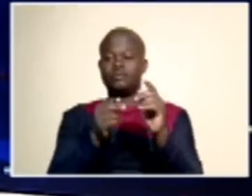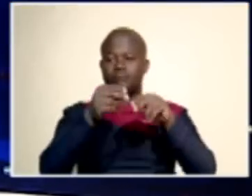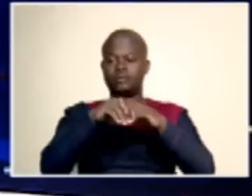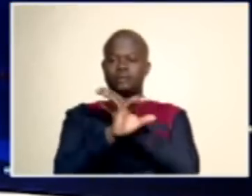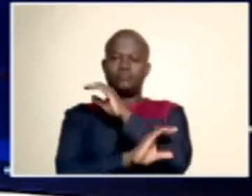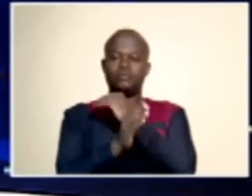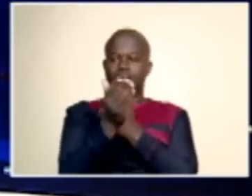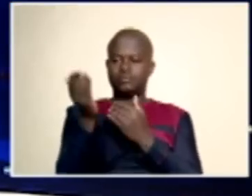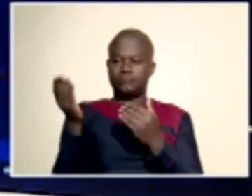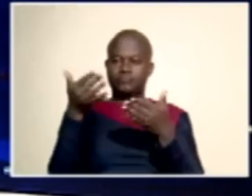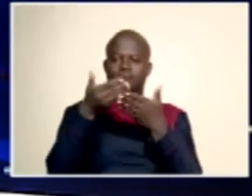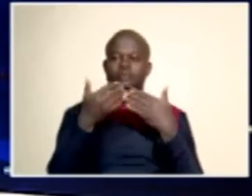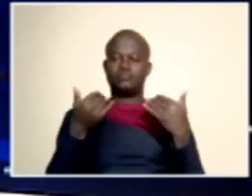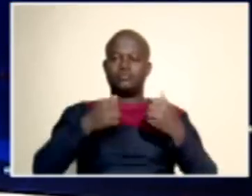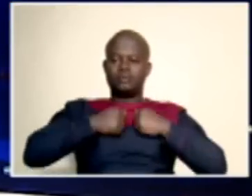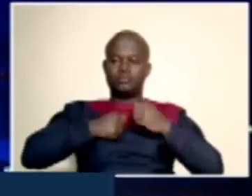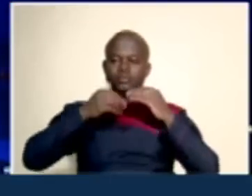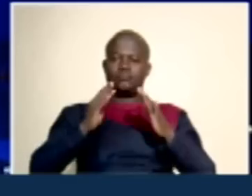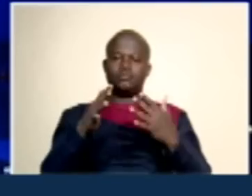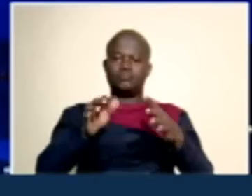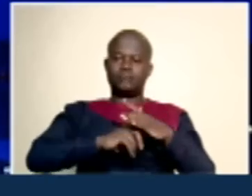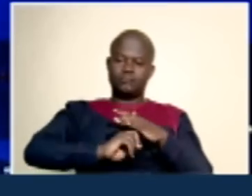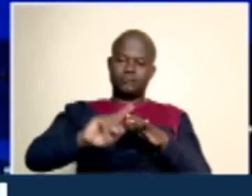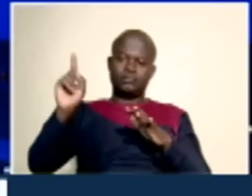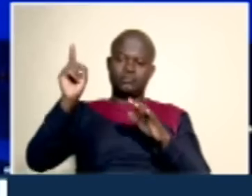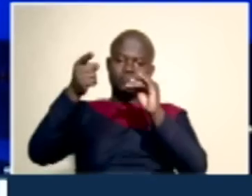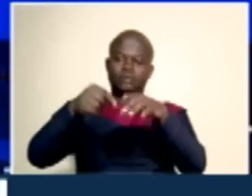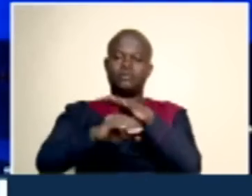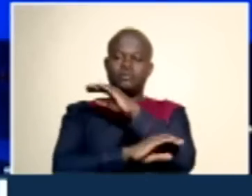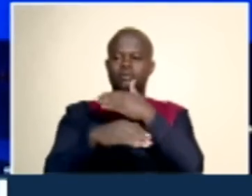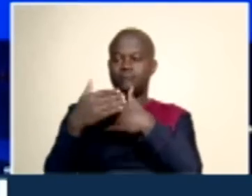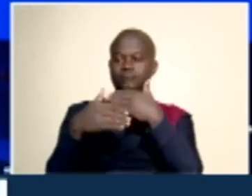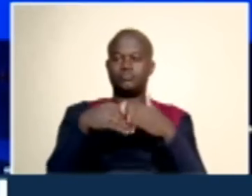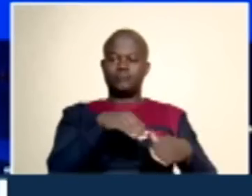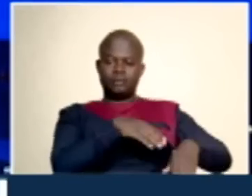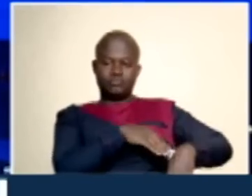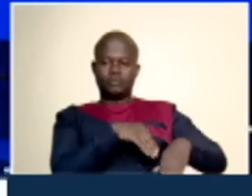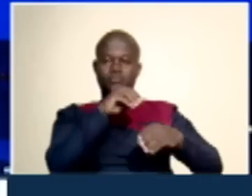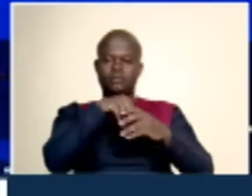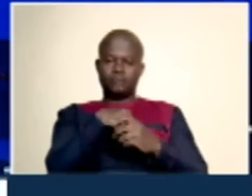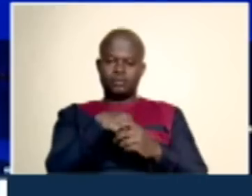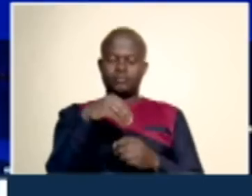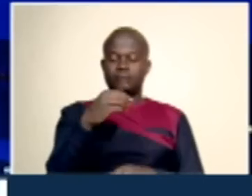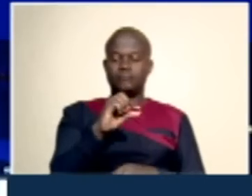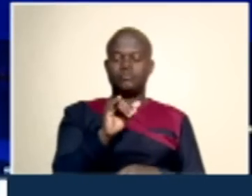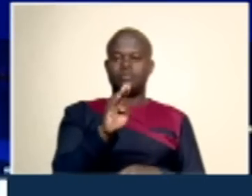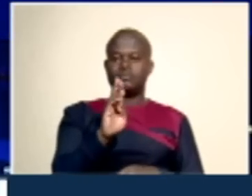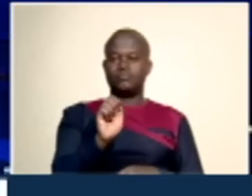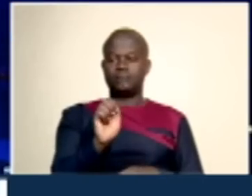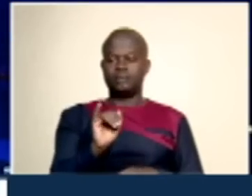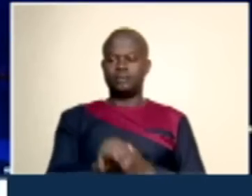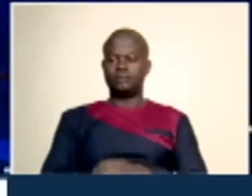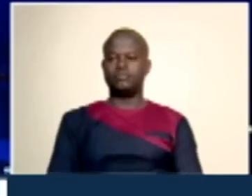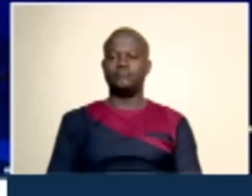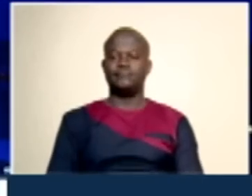muri icyo gihugu kugeza ubu hari abanyarwanda bamaze guhungishwa bageze mu bihugu bituranye na Sudani birimo na Djibouti inkuru irambuye turagezweho